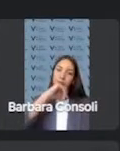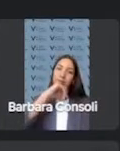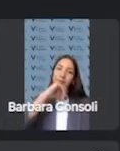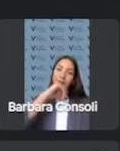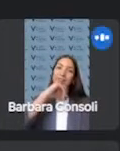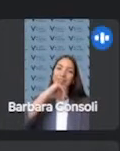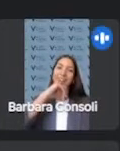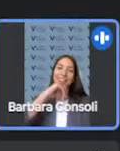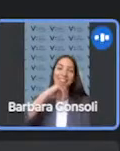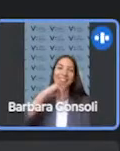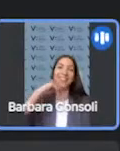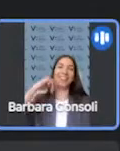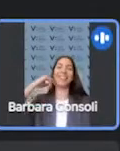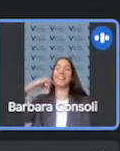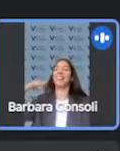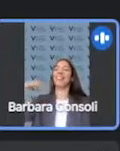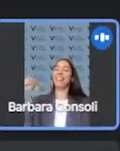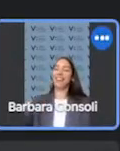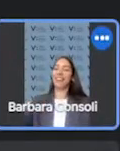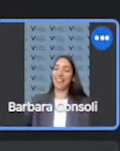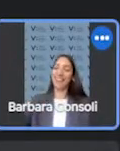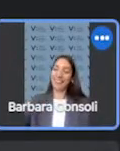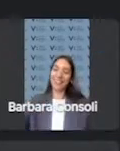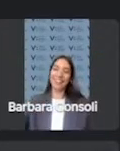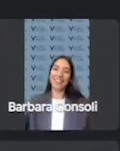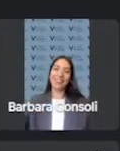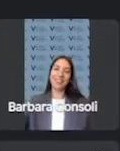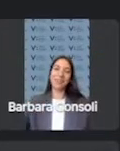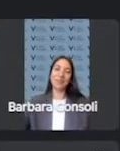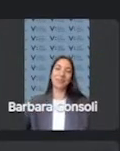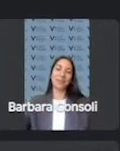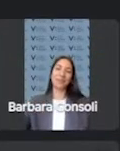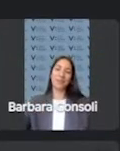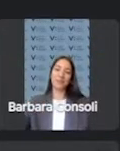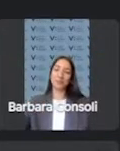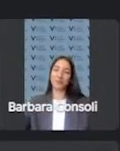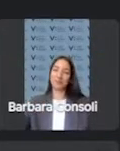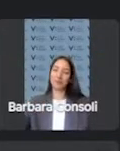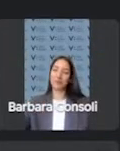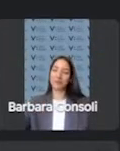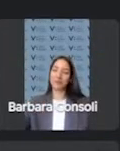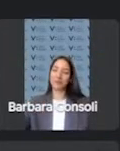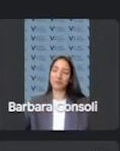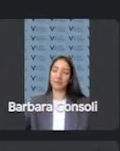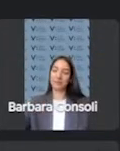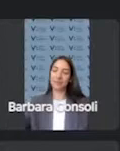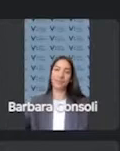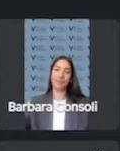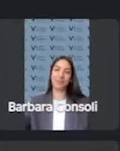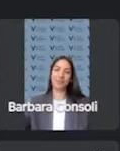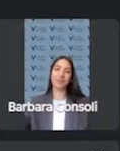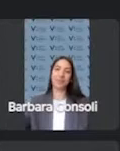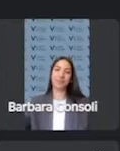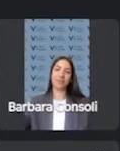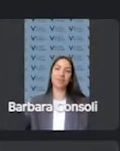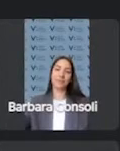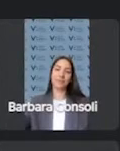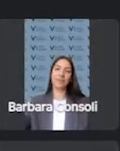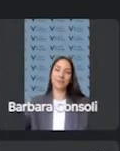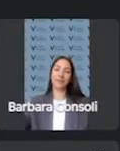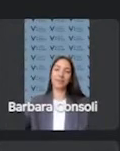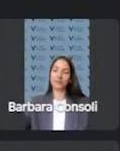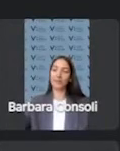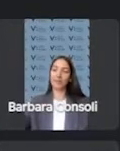che altro Sì. Superare il concorso, che è molto molto selettivo,